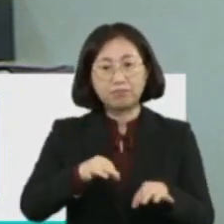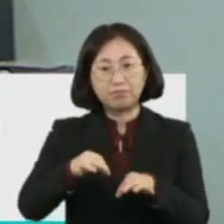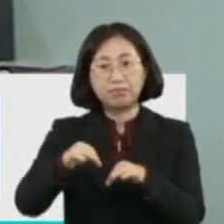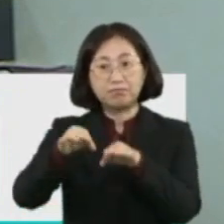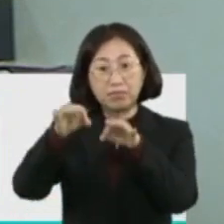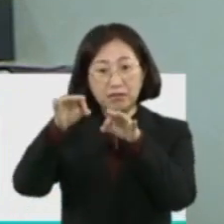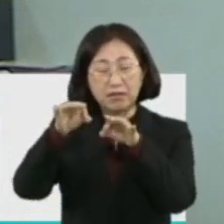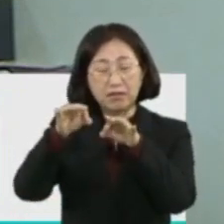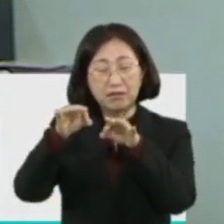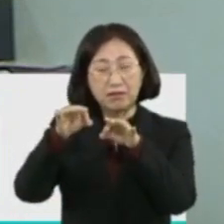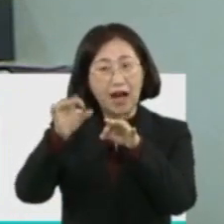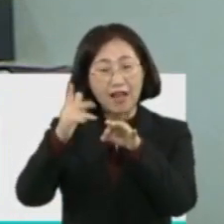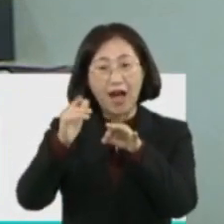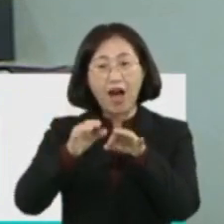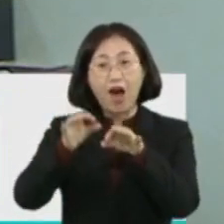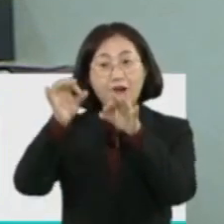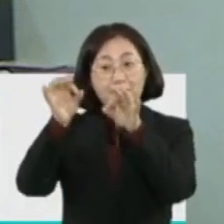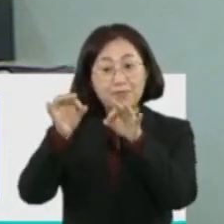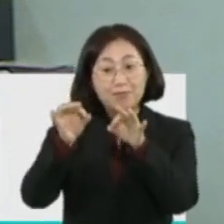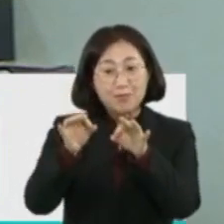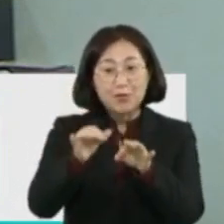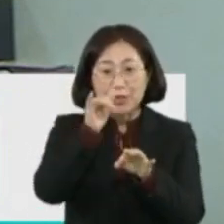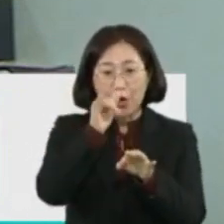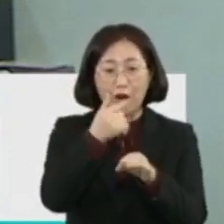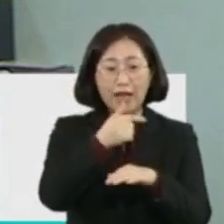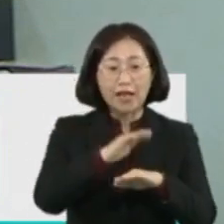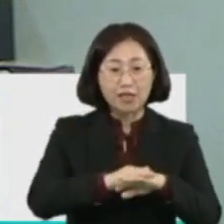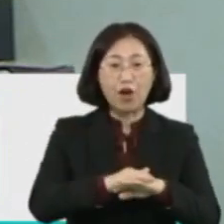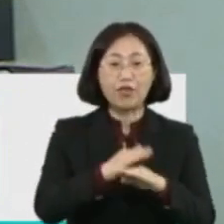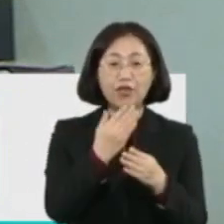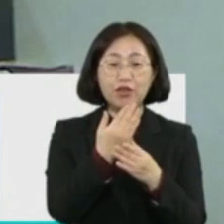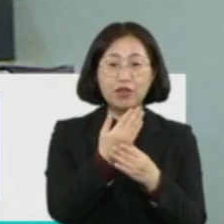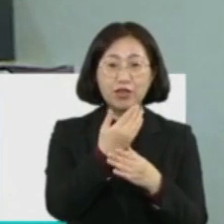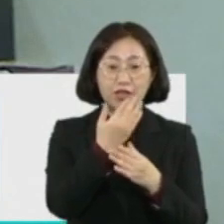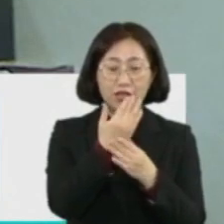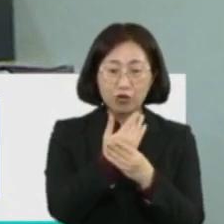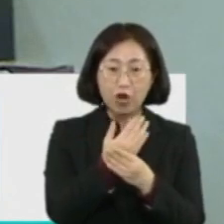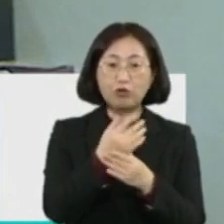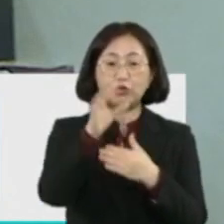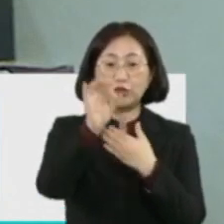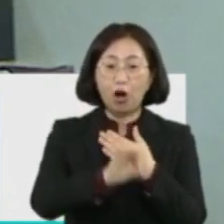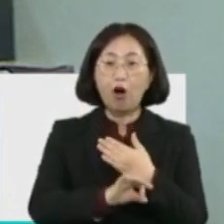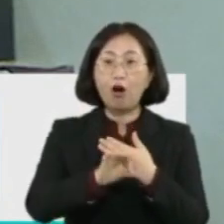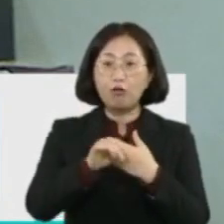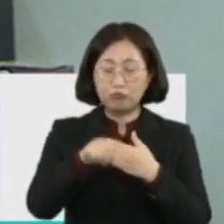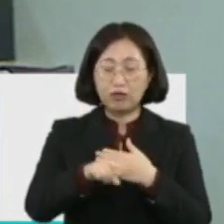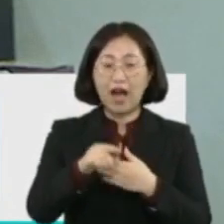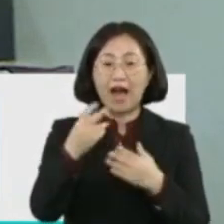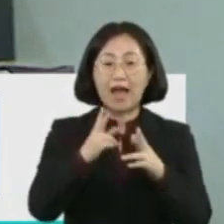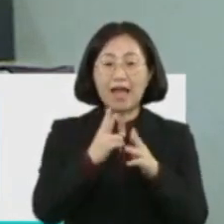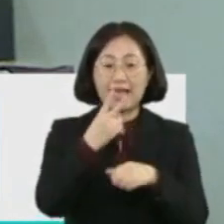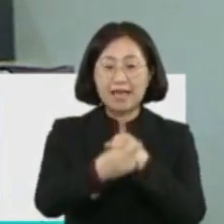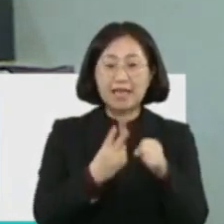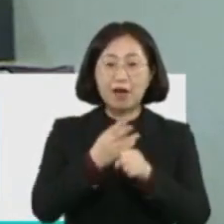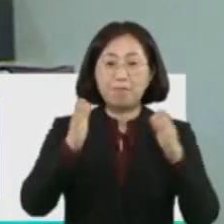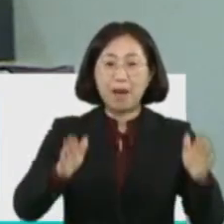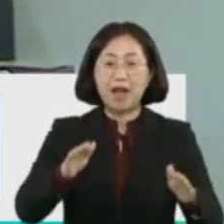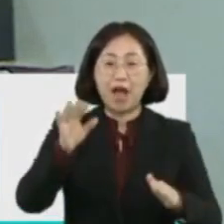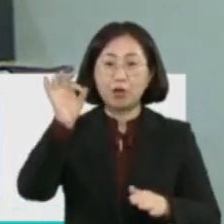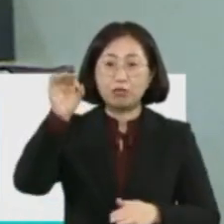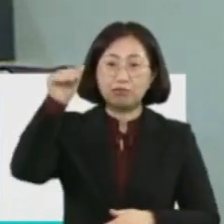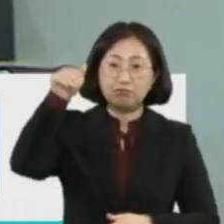눈에 띄게 둔화되는 가운데 대전 서구와 유성구가 2년여 만에 처음으로 하락세로 돌아섰고